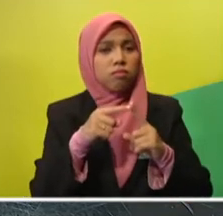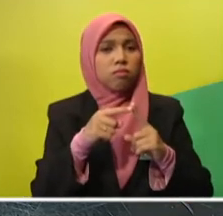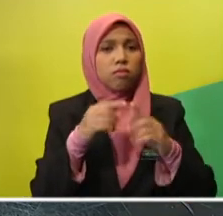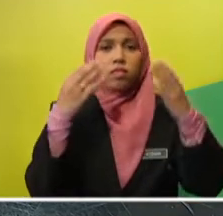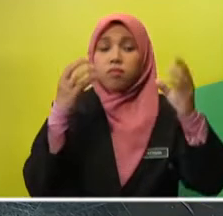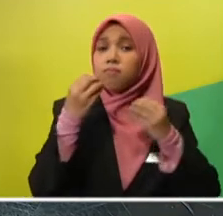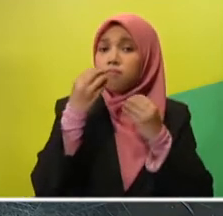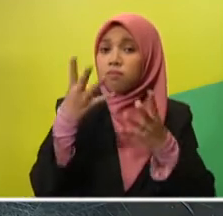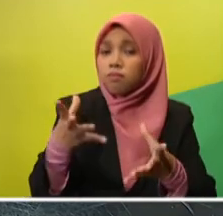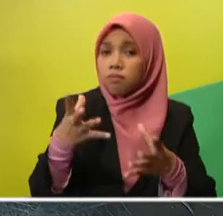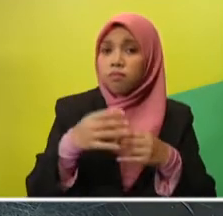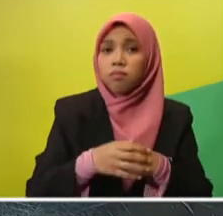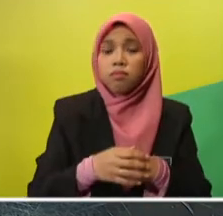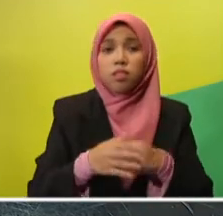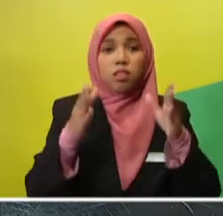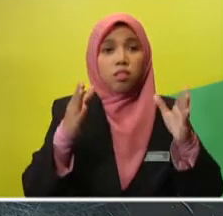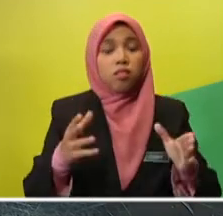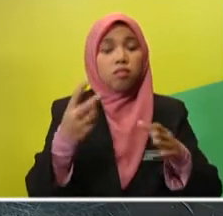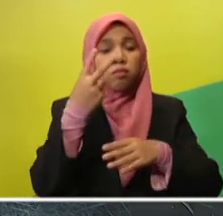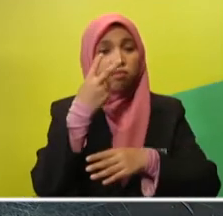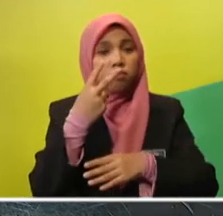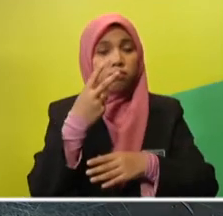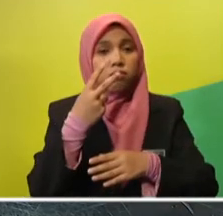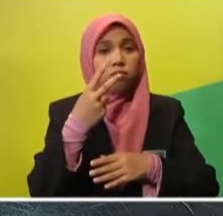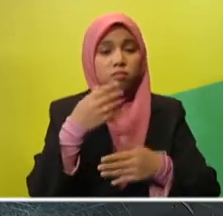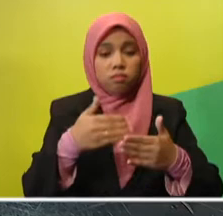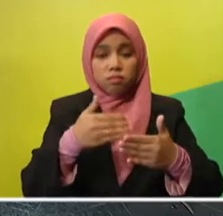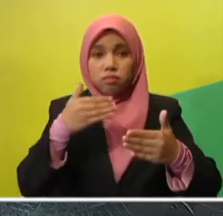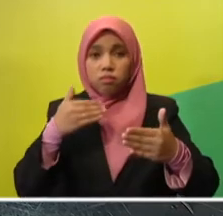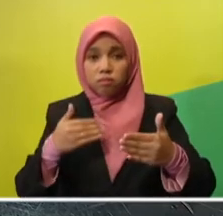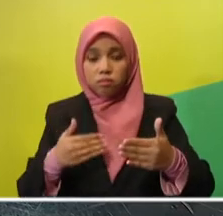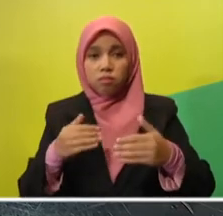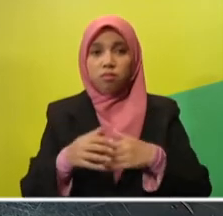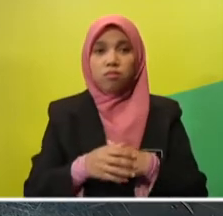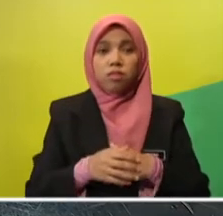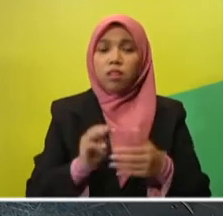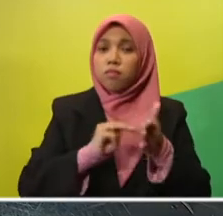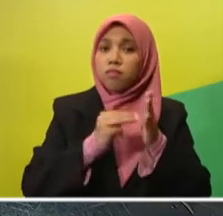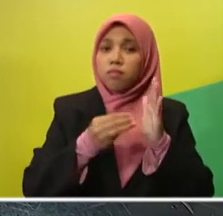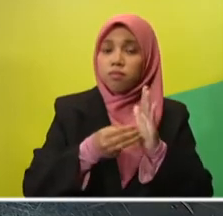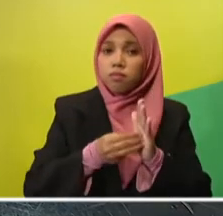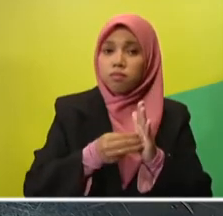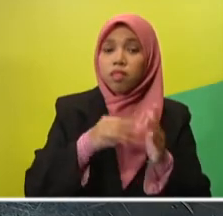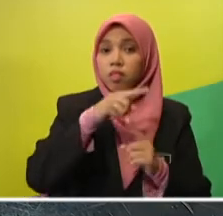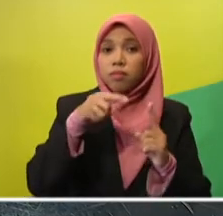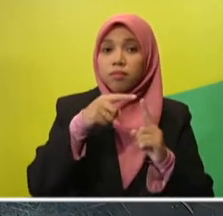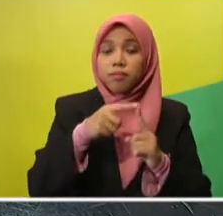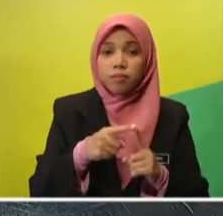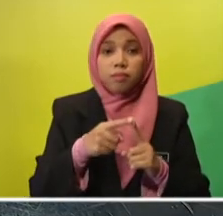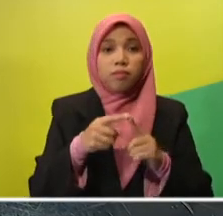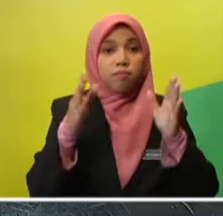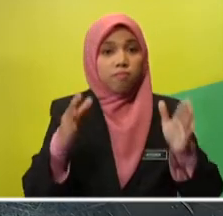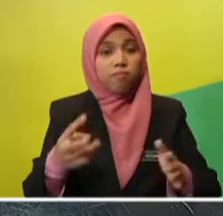maksudnya selepas klien bersetuju, jadi klien yang akan bergerak ke belakang. Yes. Setengah langkah. Ya. Okey, faham cikgu? Klien yang